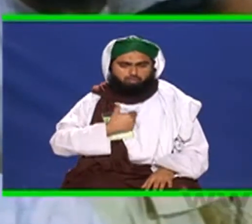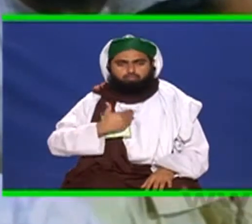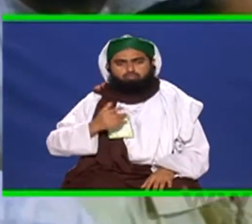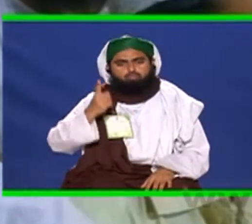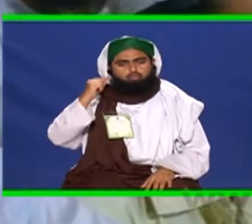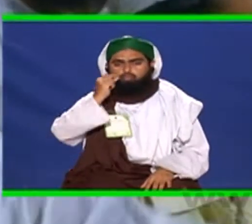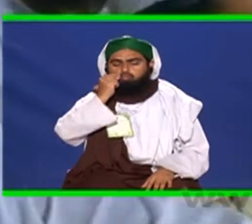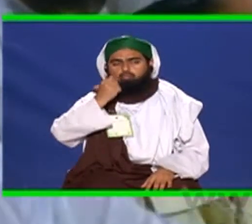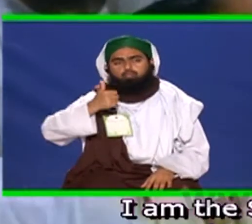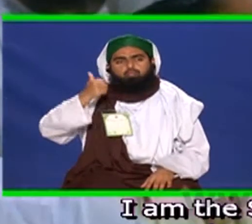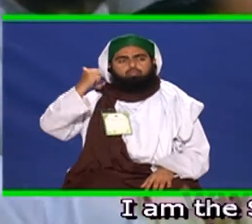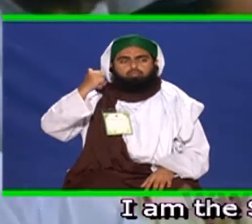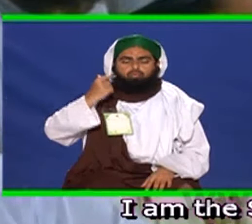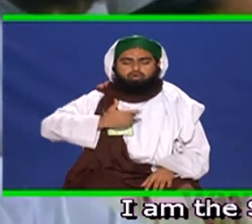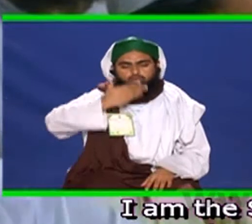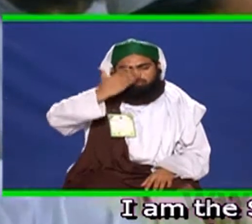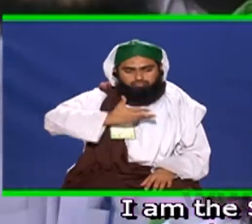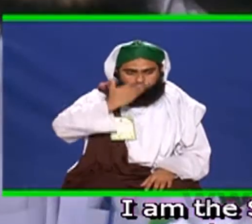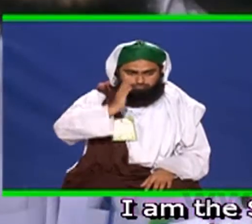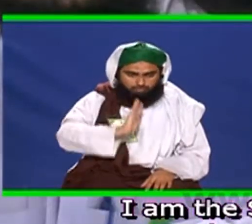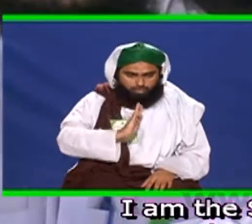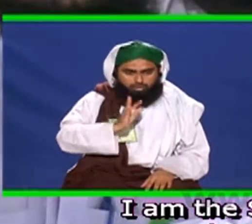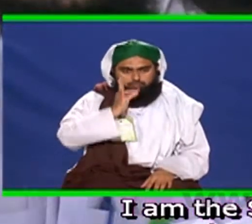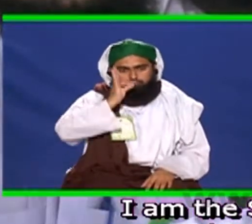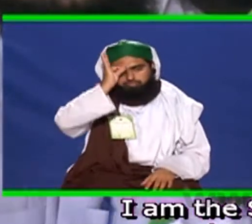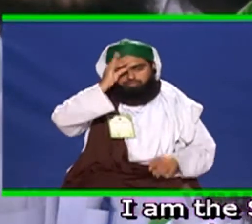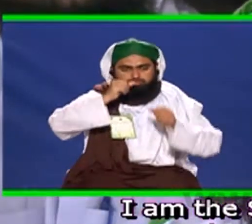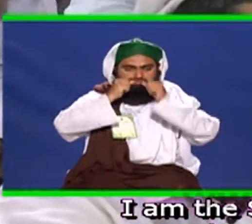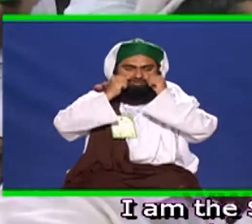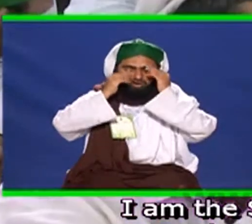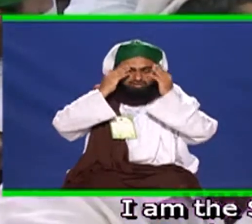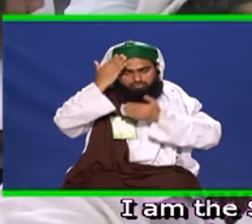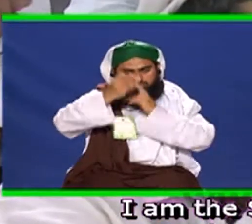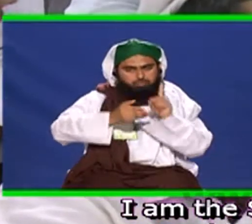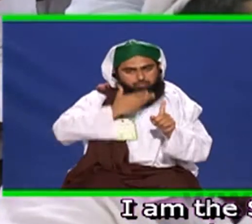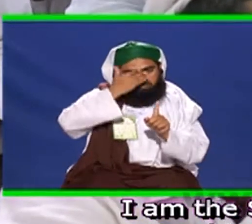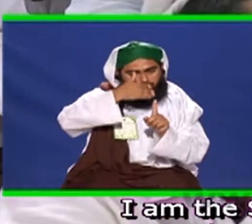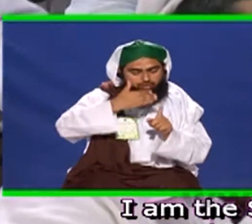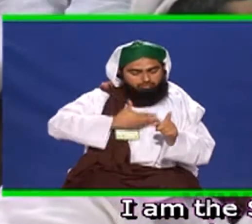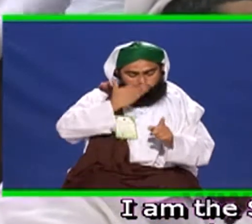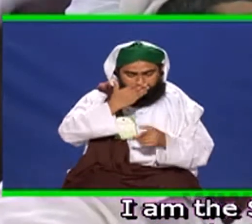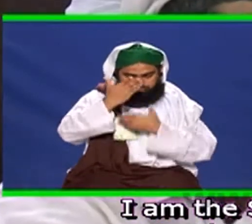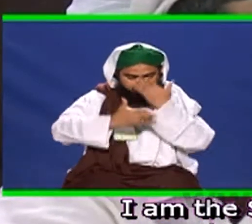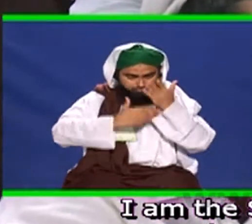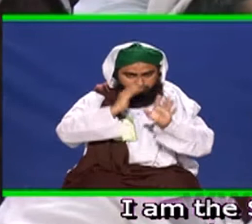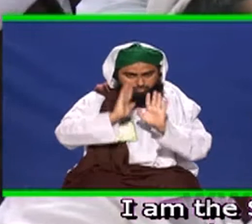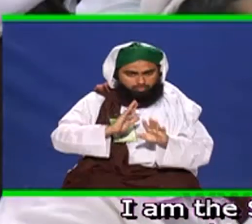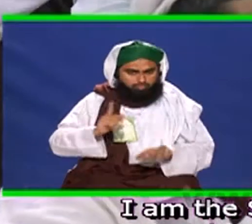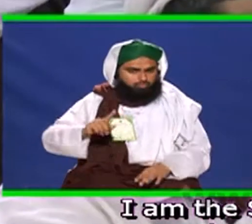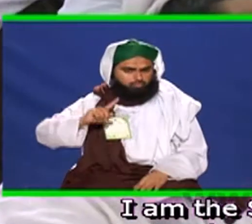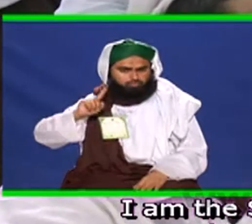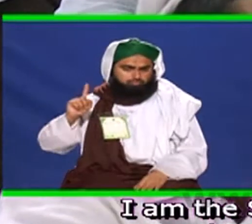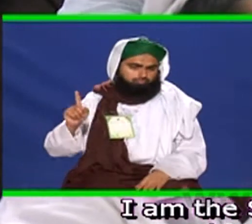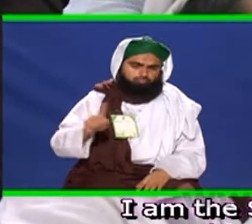اعلان کرتا ہے کہ میں فلاں بن فلاں کا درود ہوں جو اس نے اپنے پیارے حبیب صلی اللہ تعالی علیہ وسلم پر